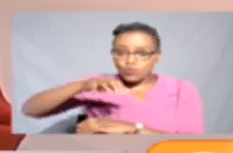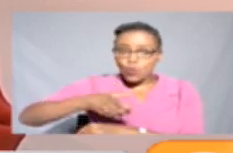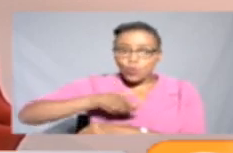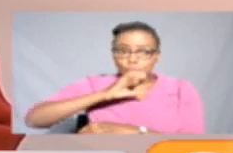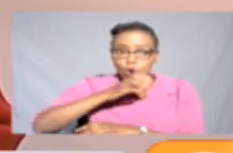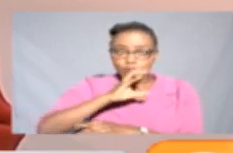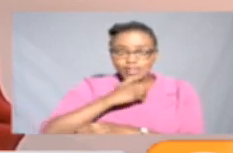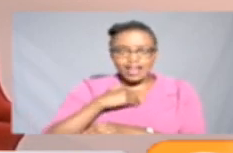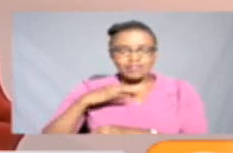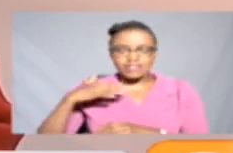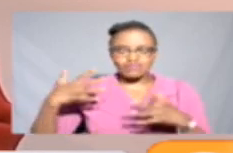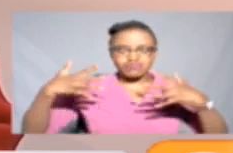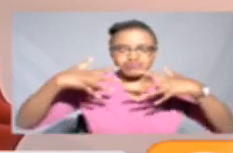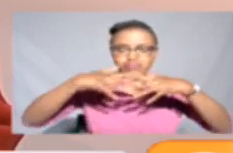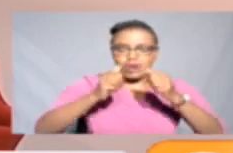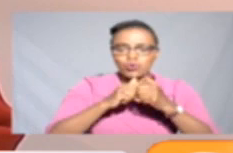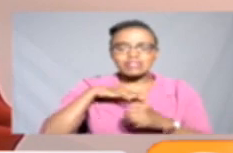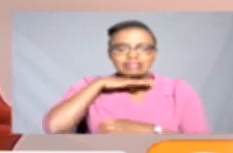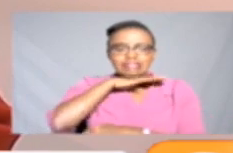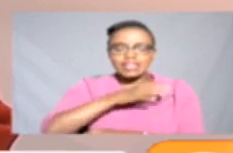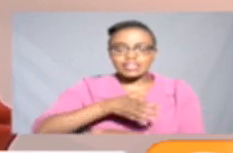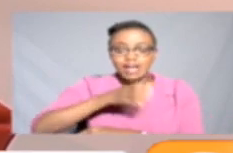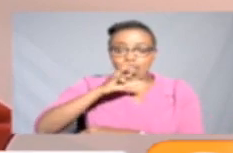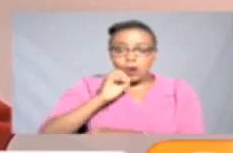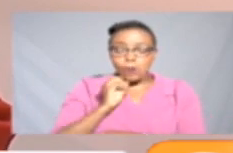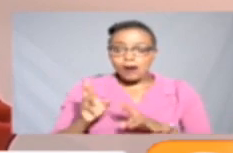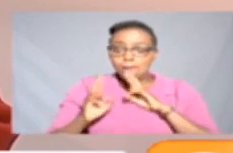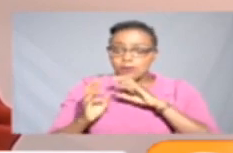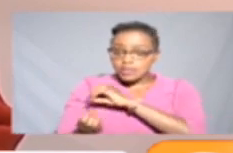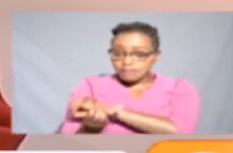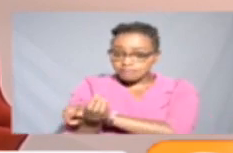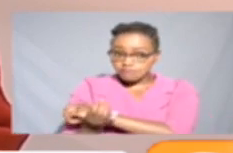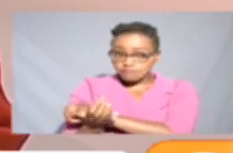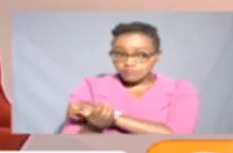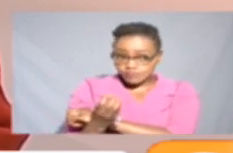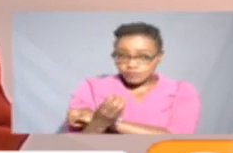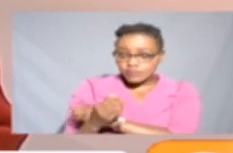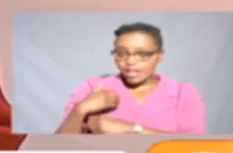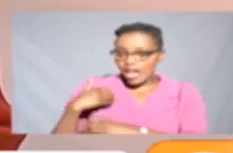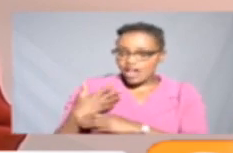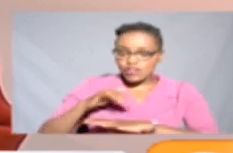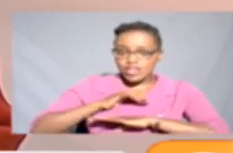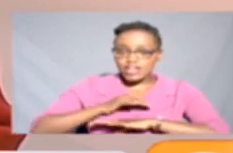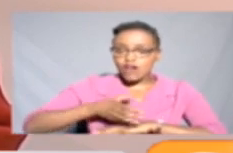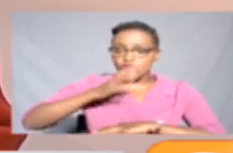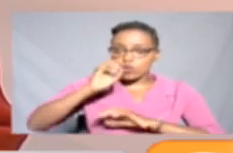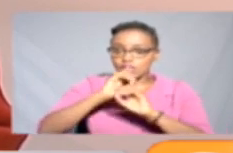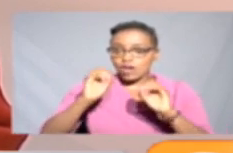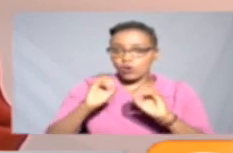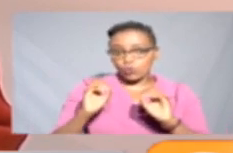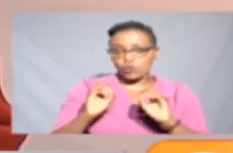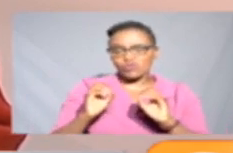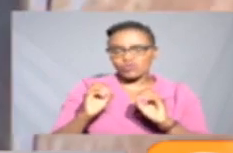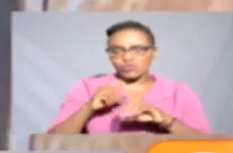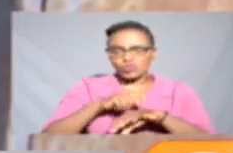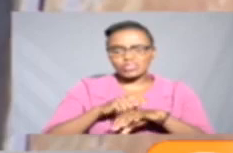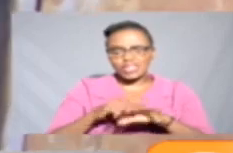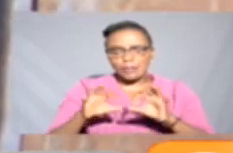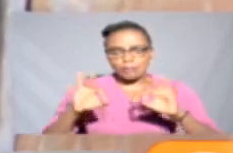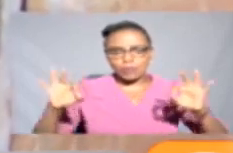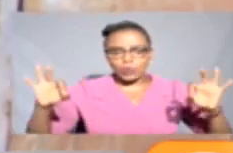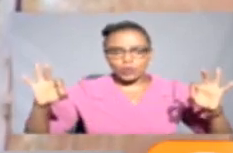na maji taka. Na kama Kazogunga anavyotuarifu, eneo hilo limeshuhudia uhaba wa maji kwa muda sasa.